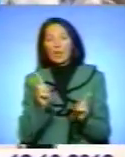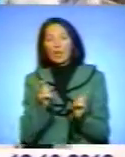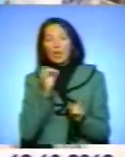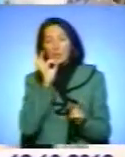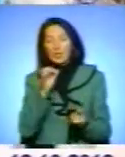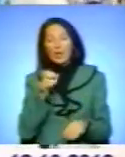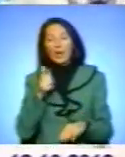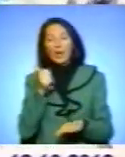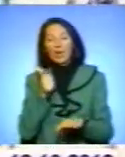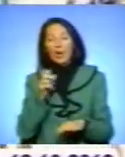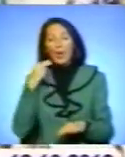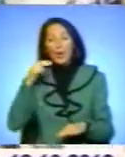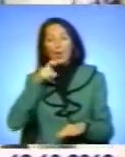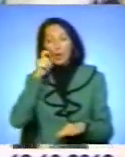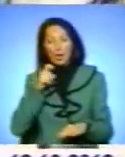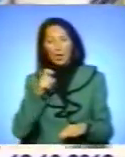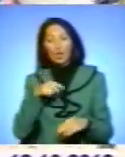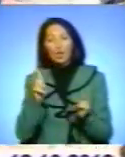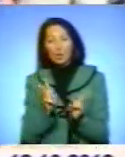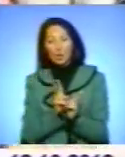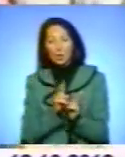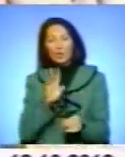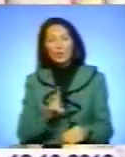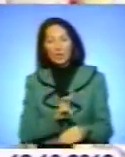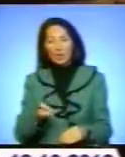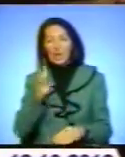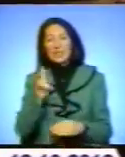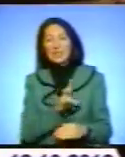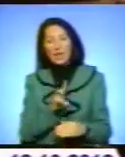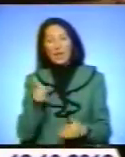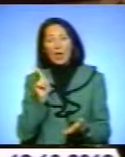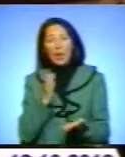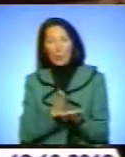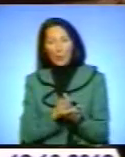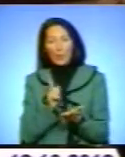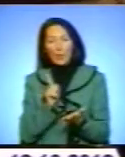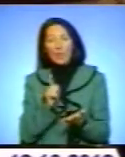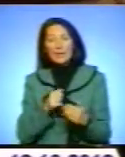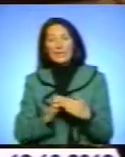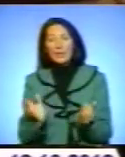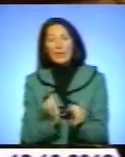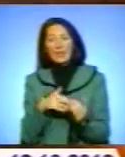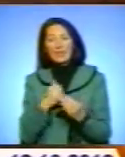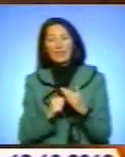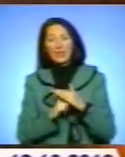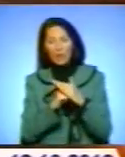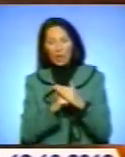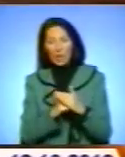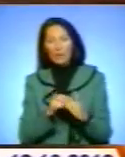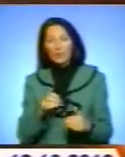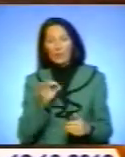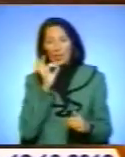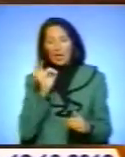конфесій. Церква, на переконання президента, має зберегти свій авторитет. Також глава держави наголосив на важливості постійного діалогу